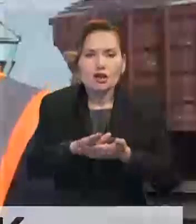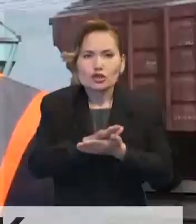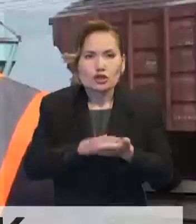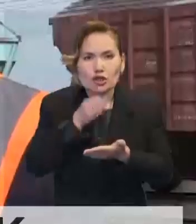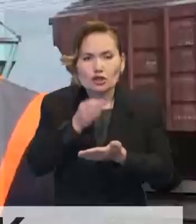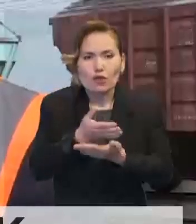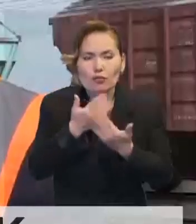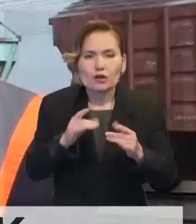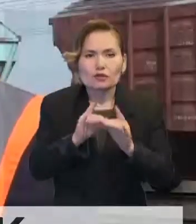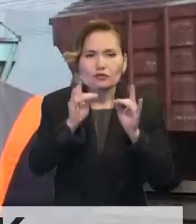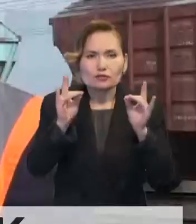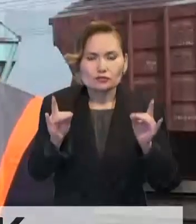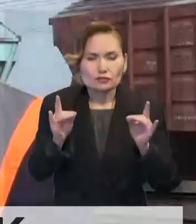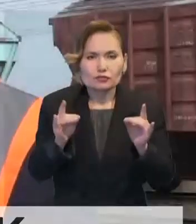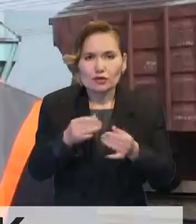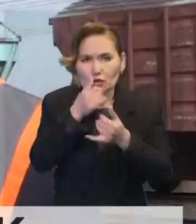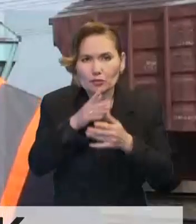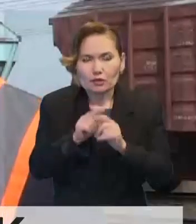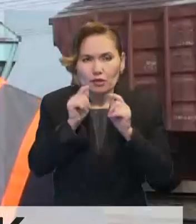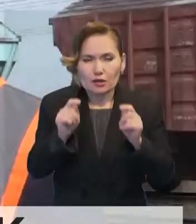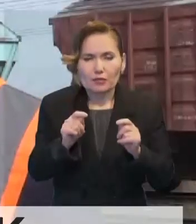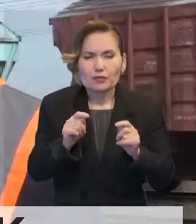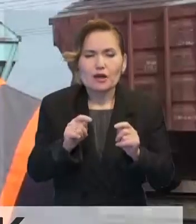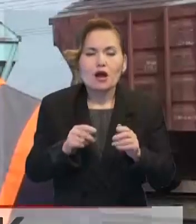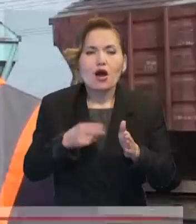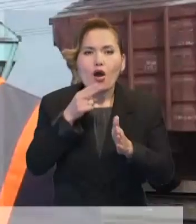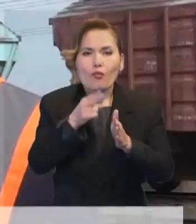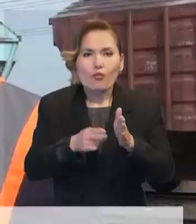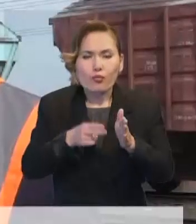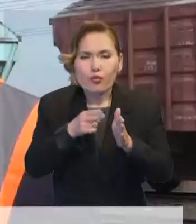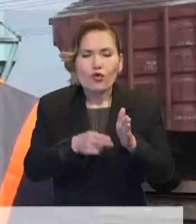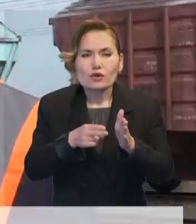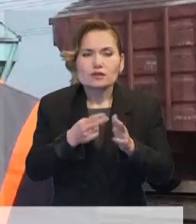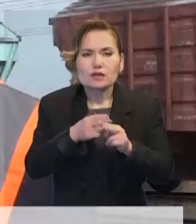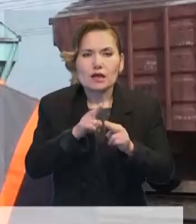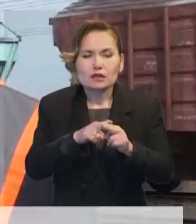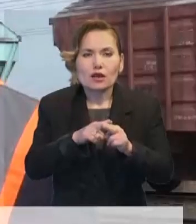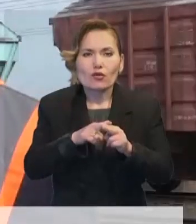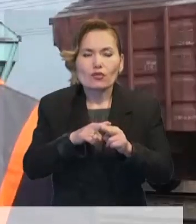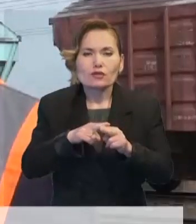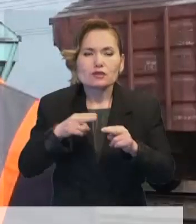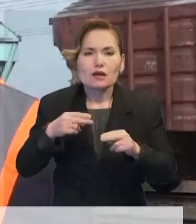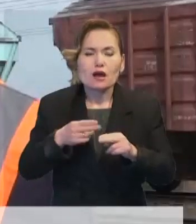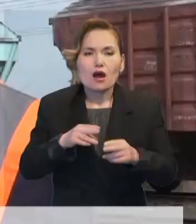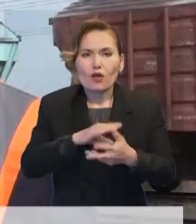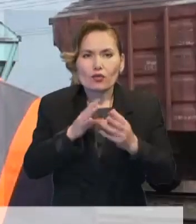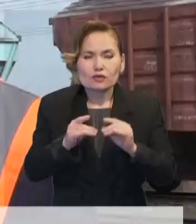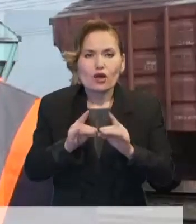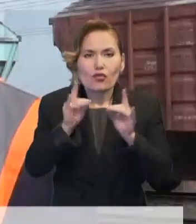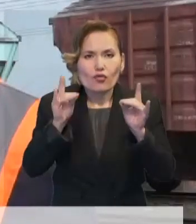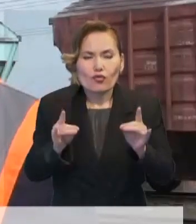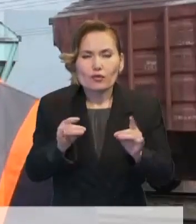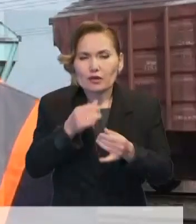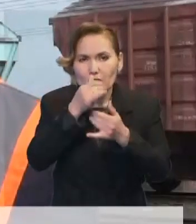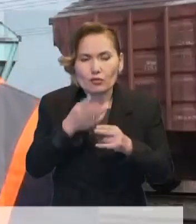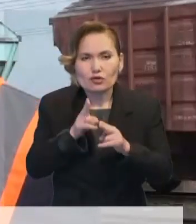что там высокое напряжение. Пойыздардың үстімен жүруге болмайды. Электр желілерінің кернеулігі 27500 вольтқа